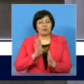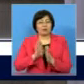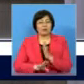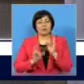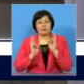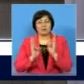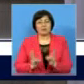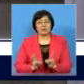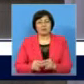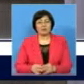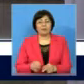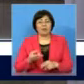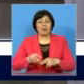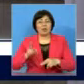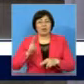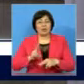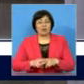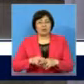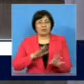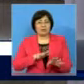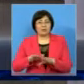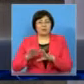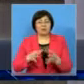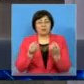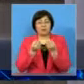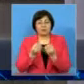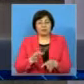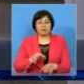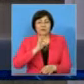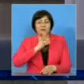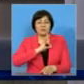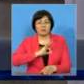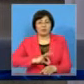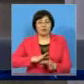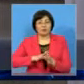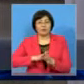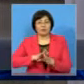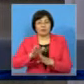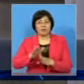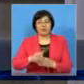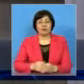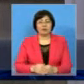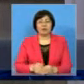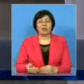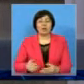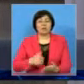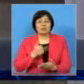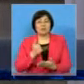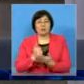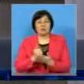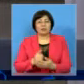безопасности. Эти меры просты в использовании, выполнении. Самое главное –